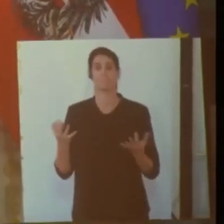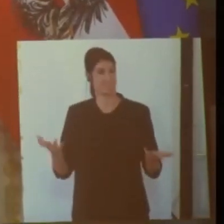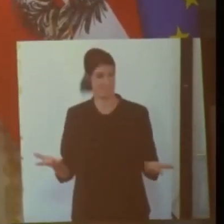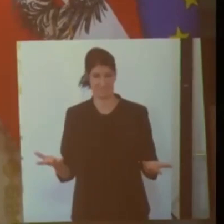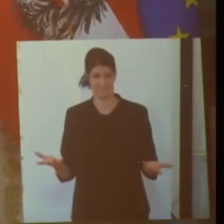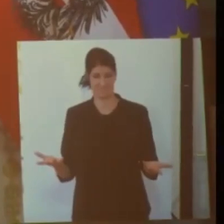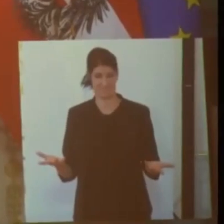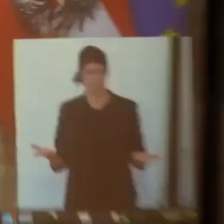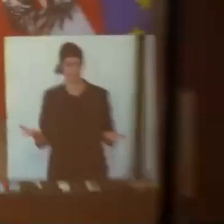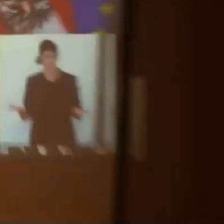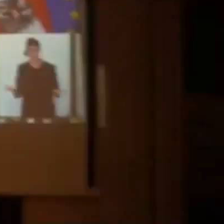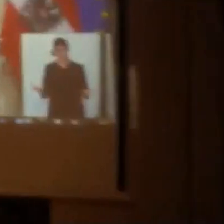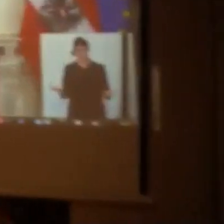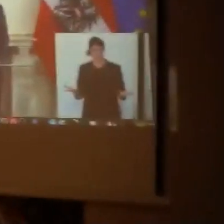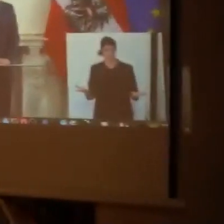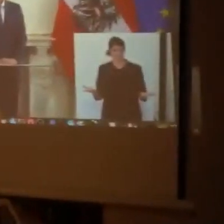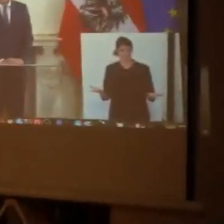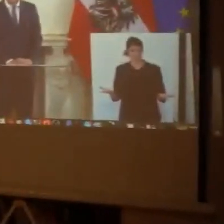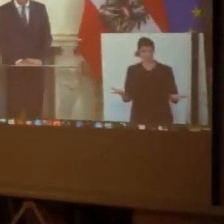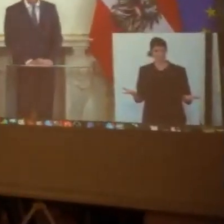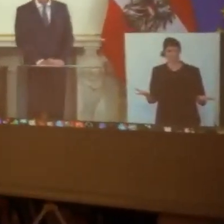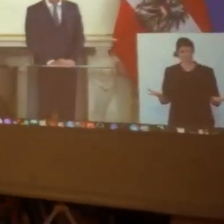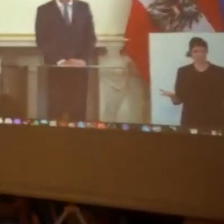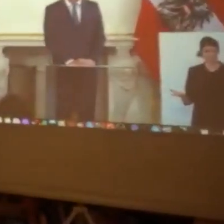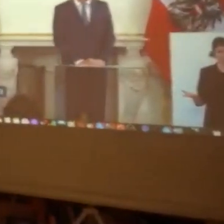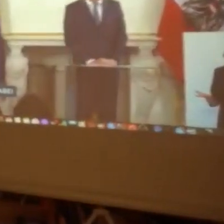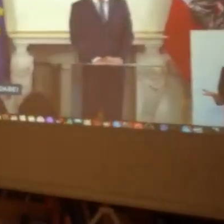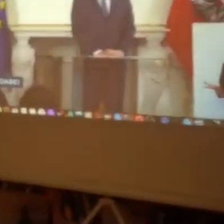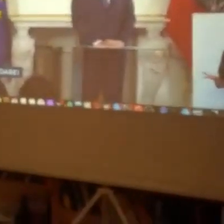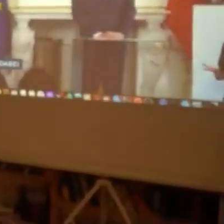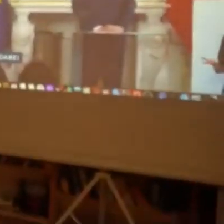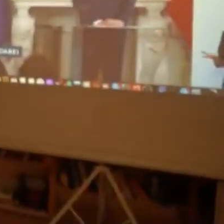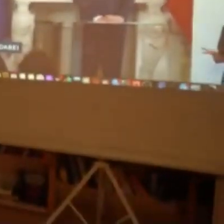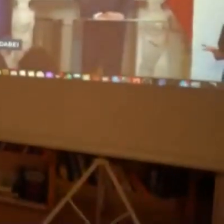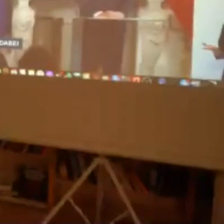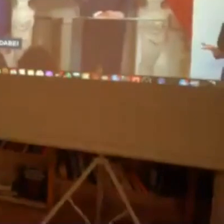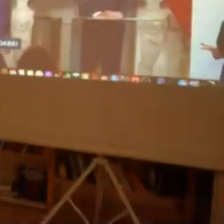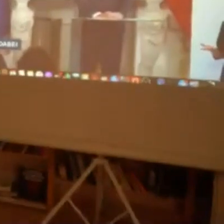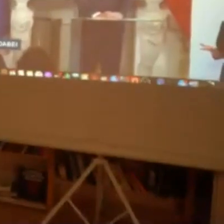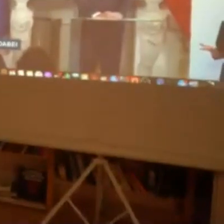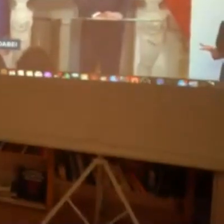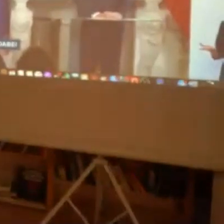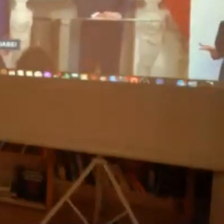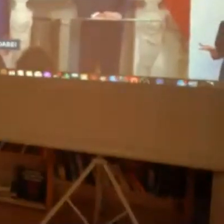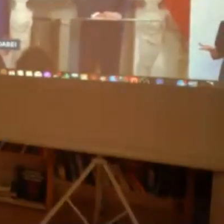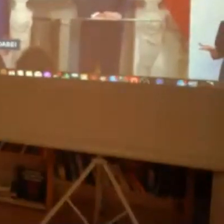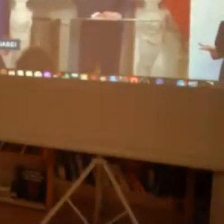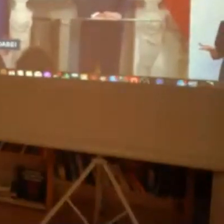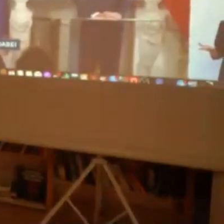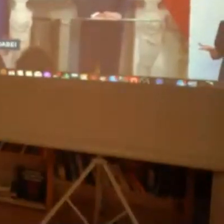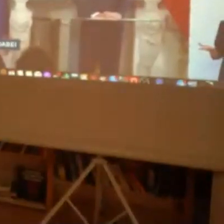nicht. Ist das so? Ohne diese internationale Vernetzung?